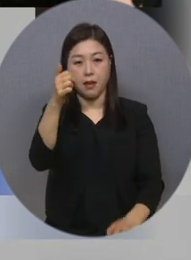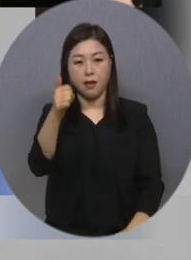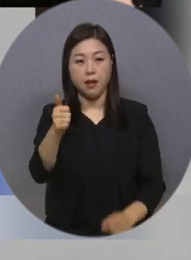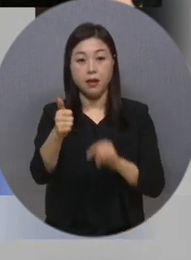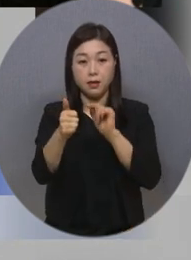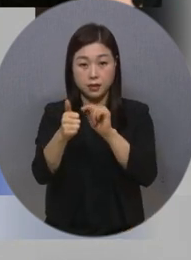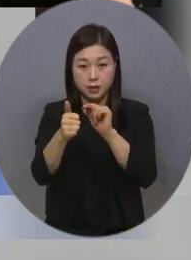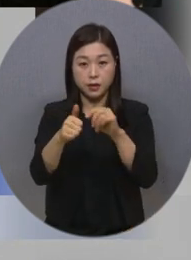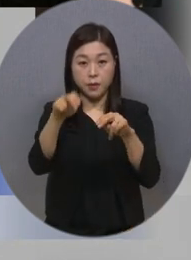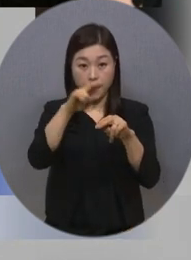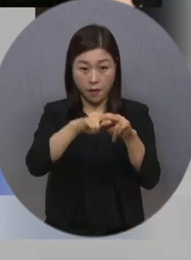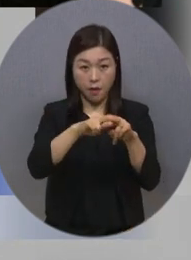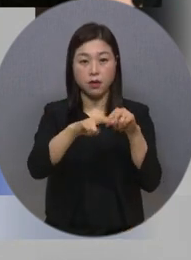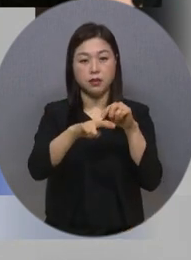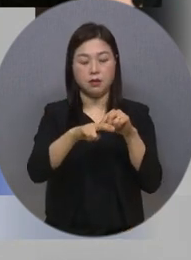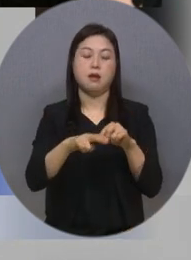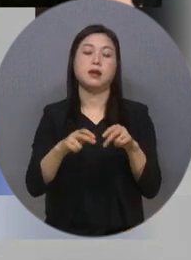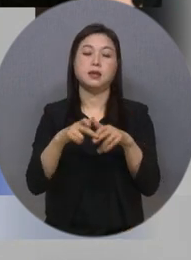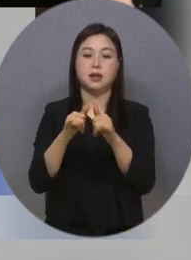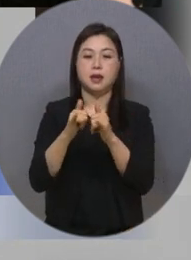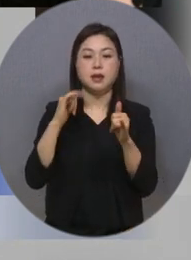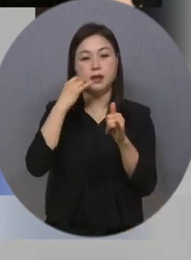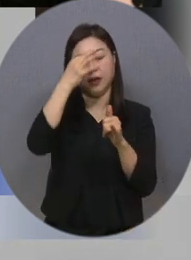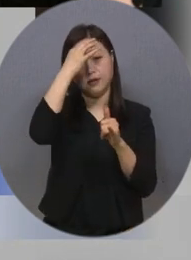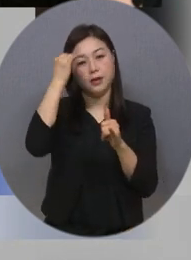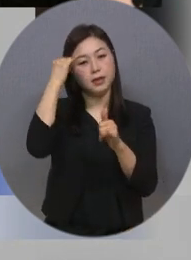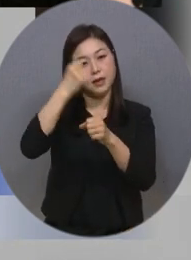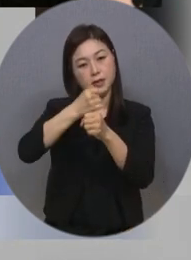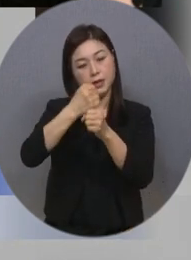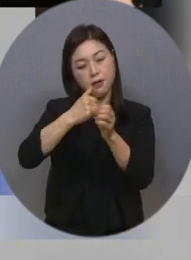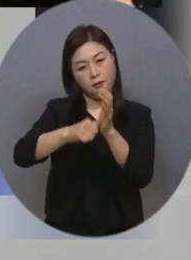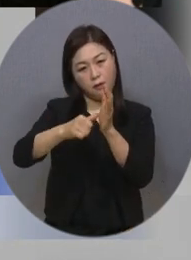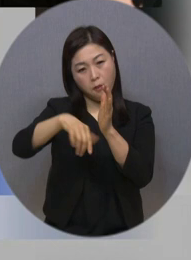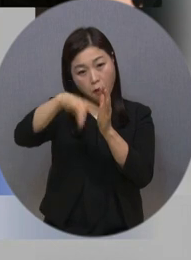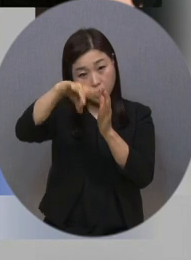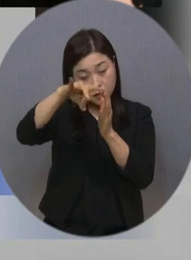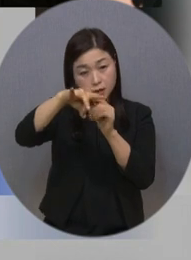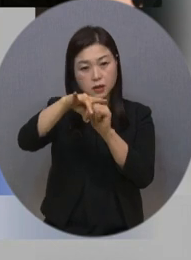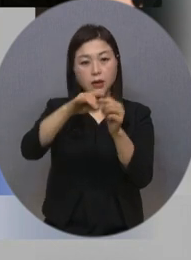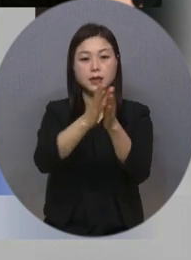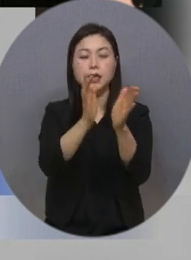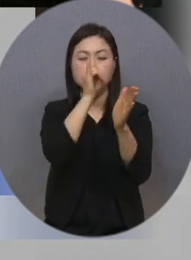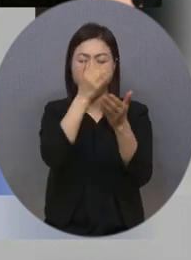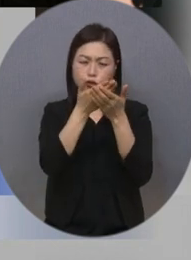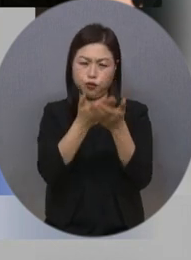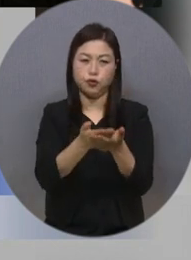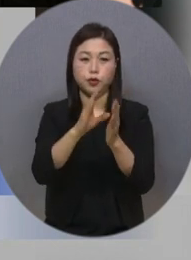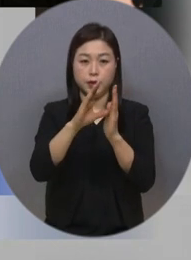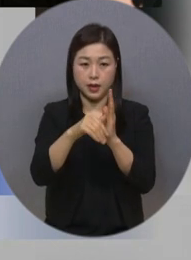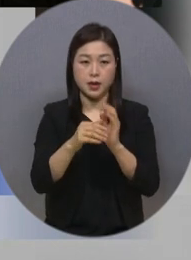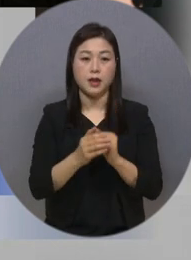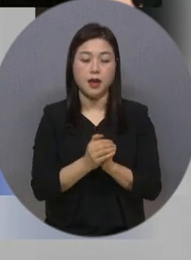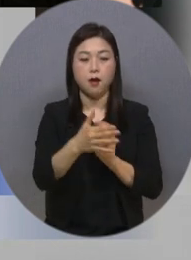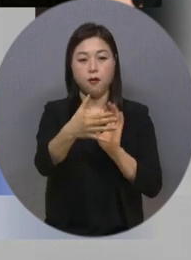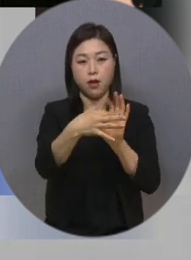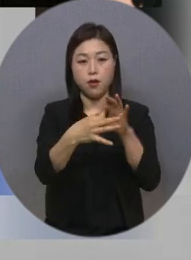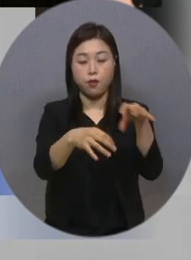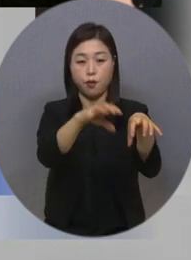연임사를 통해 올해부터 장애 예술인 창작품 우선 구매 제도가 시행되는 중요한 시기라며 유관기관과의